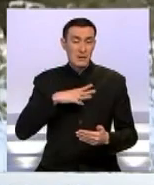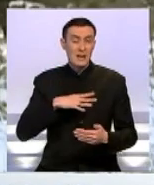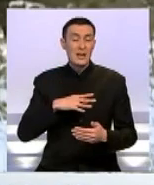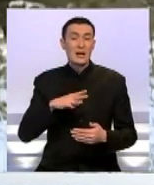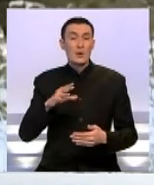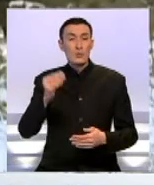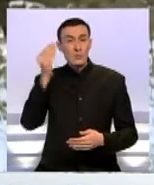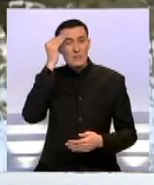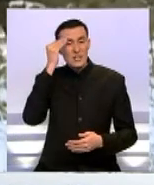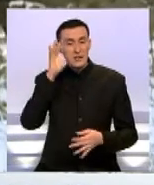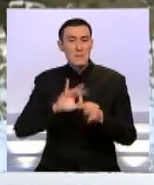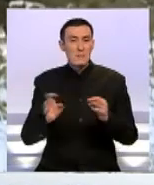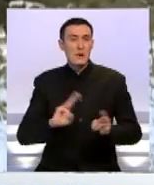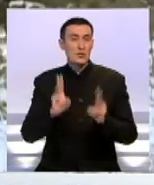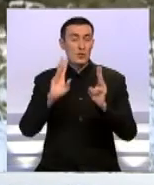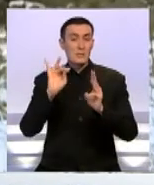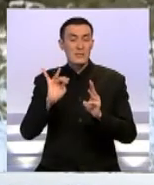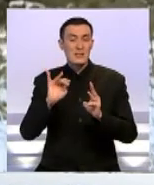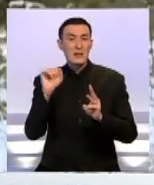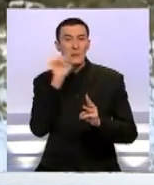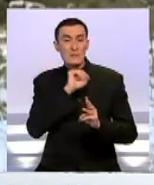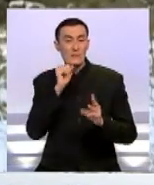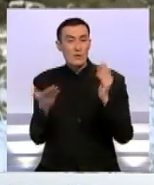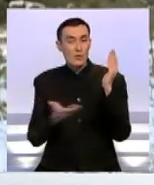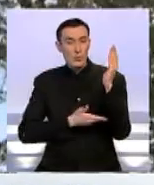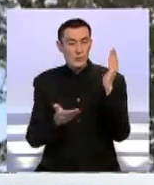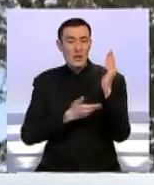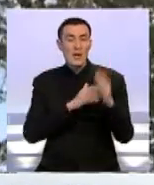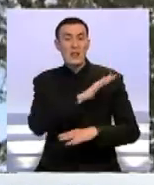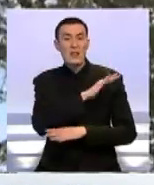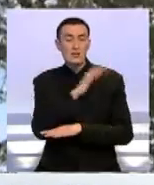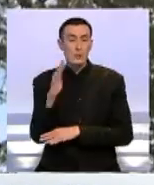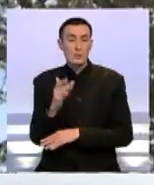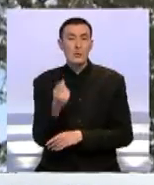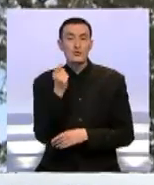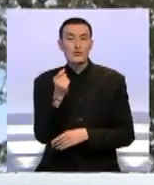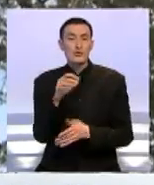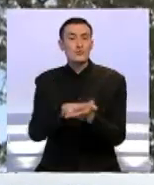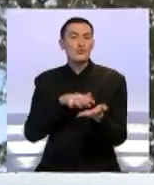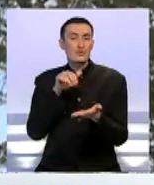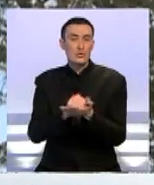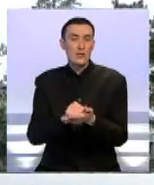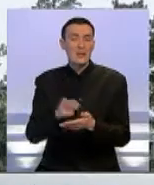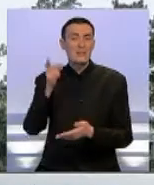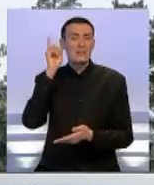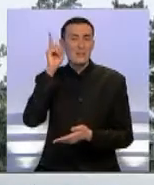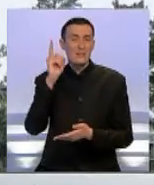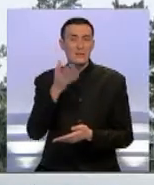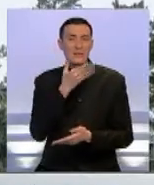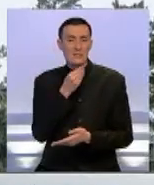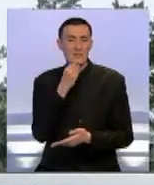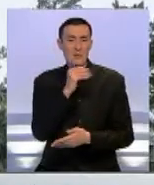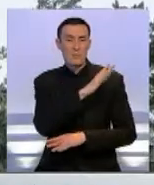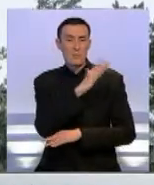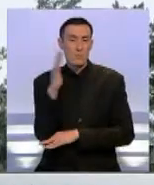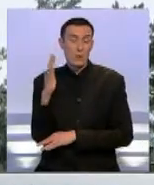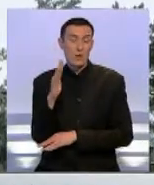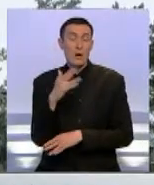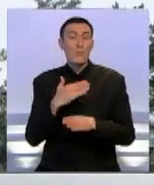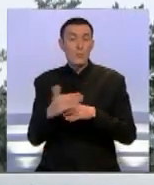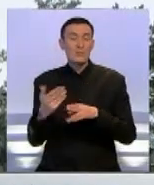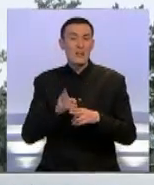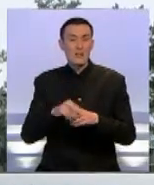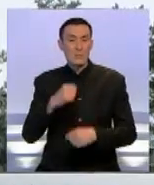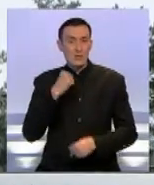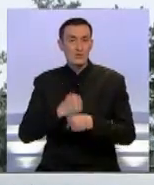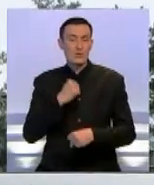Тогда умышленными поджогами и варварской рубкой черные лесорубы едва не уничтожили древний Челдайский бор. После этого под